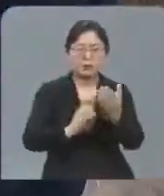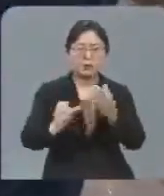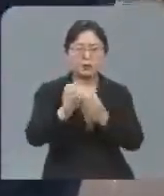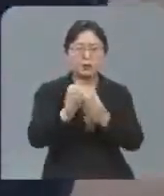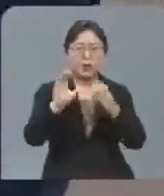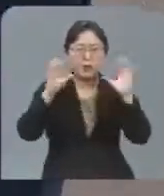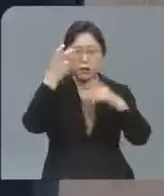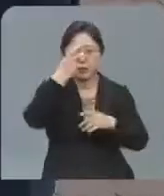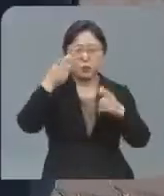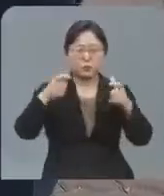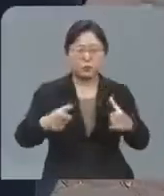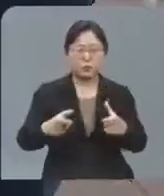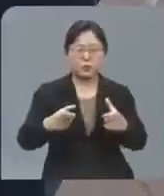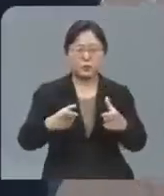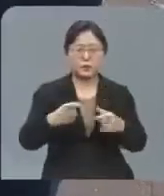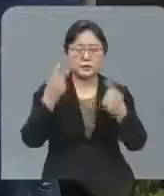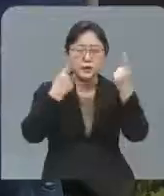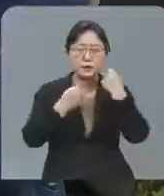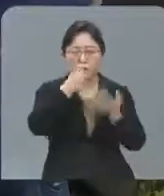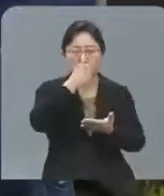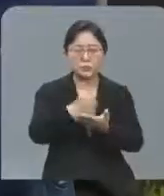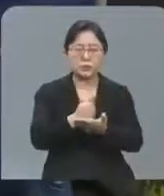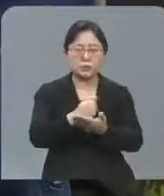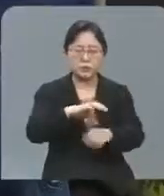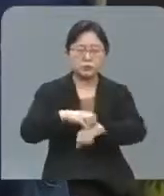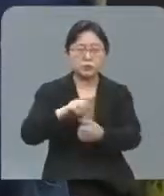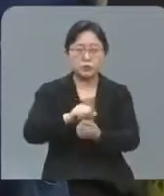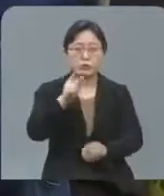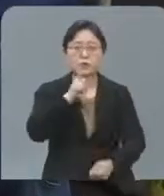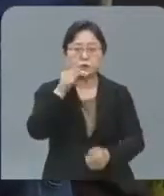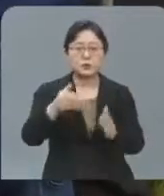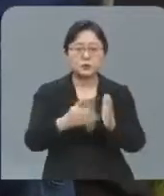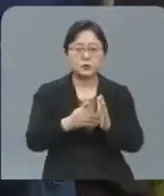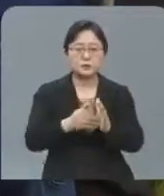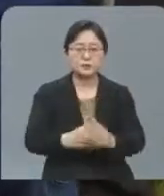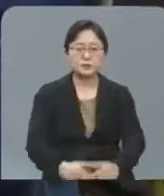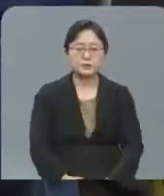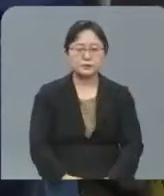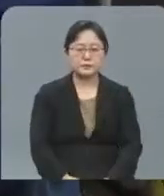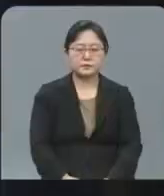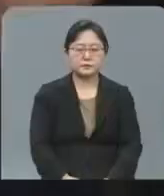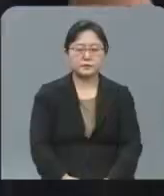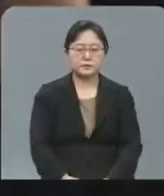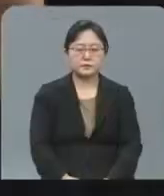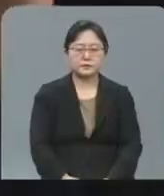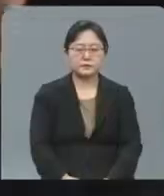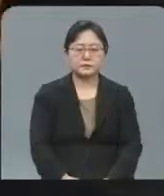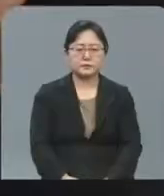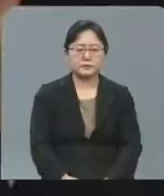어린이보호구역 치상 혐의로 구속영장을 신청했습니다 kbs 유스 손 좋습니다